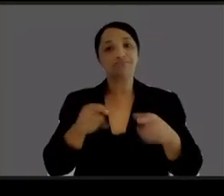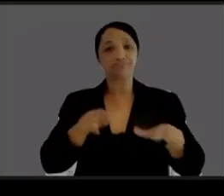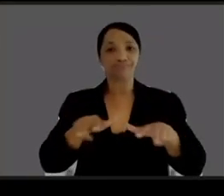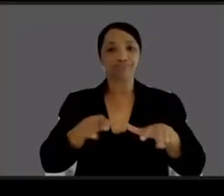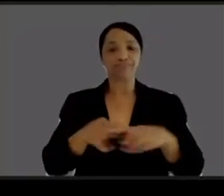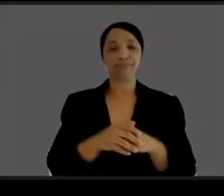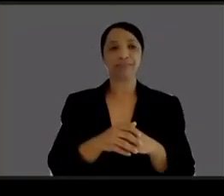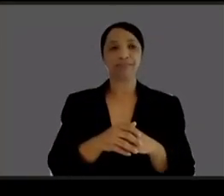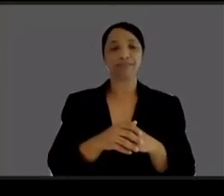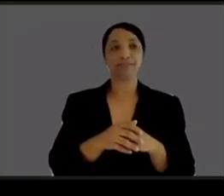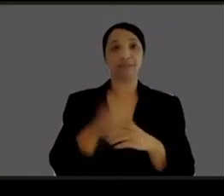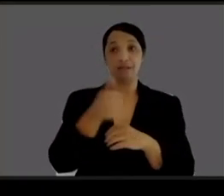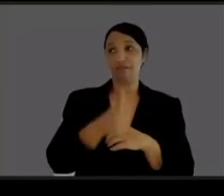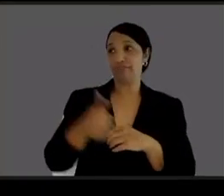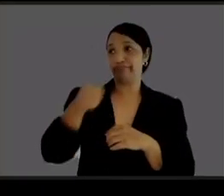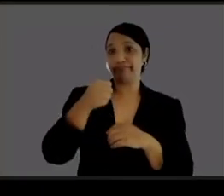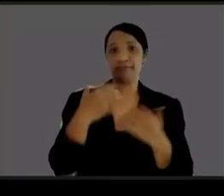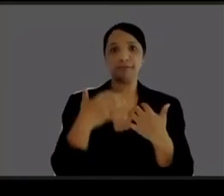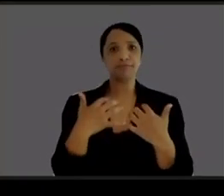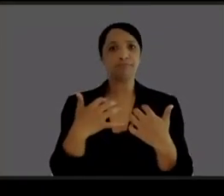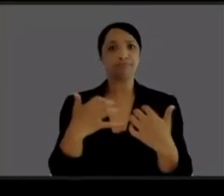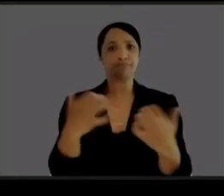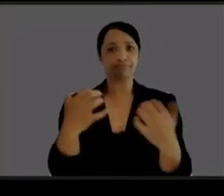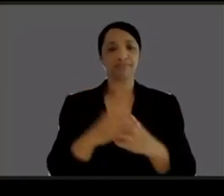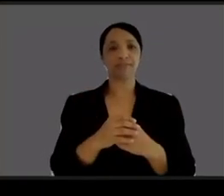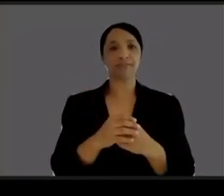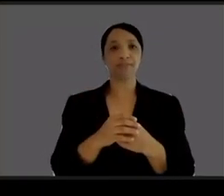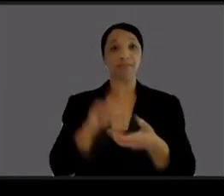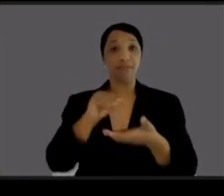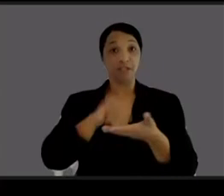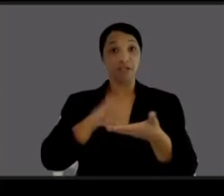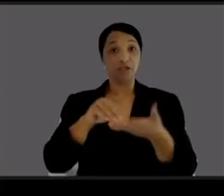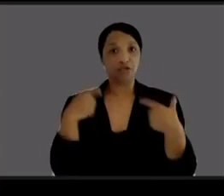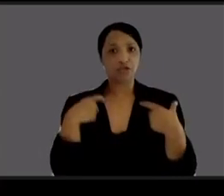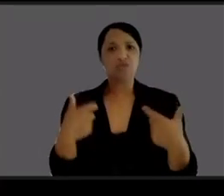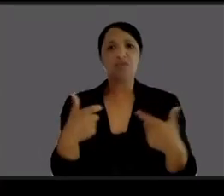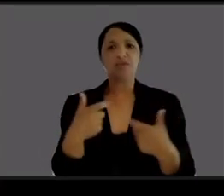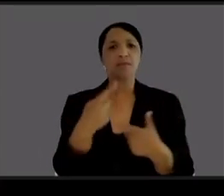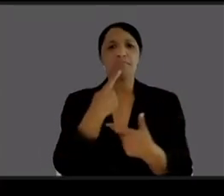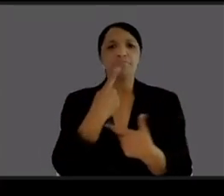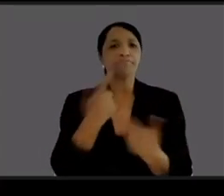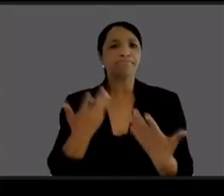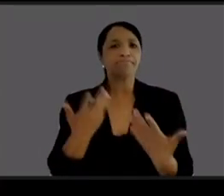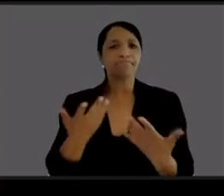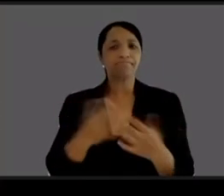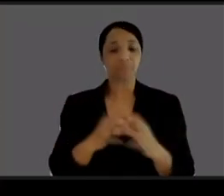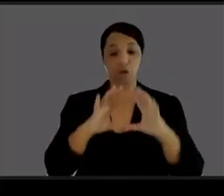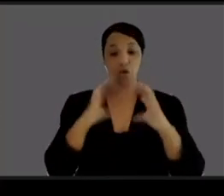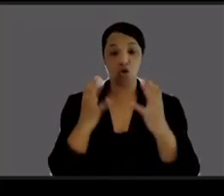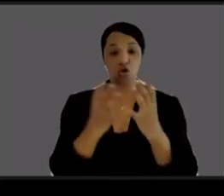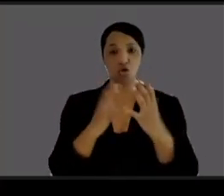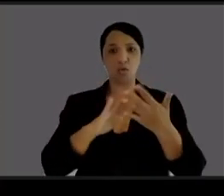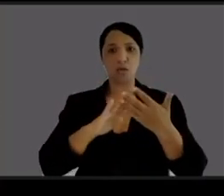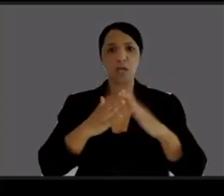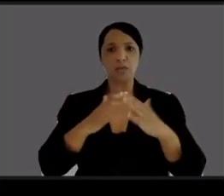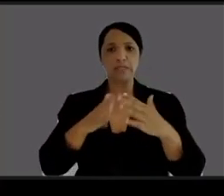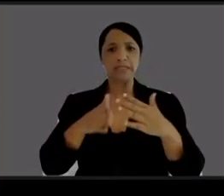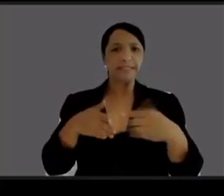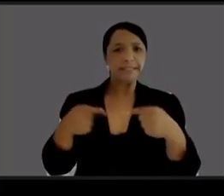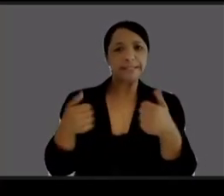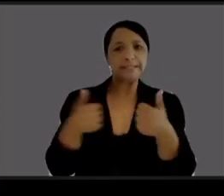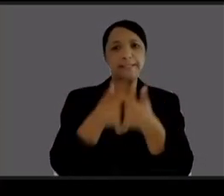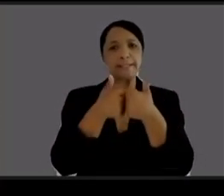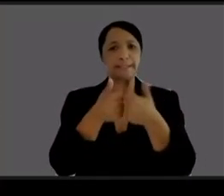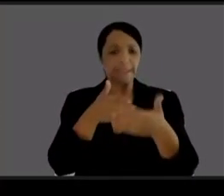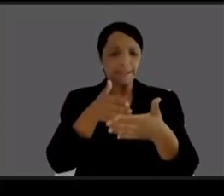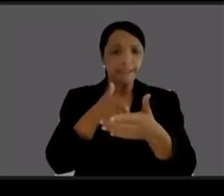ايها الموفدون الكرام كما ذكرنا بذلك السيد سيد الامين العام ان التحديات التي تواجه المجتمع